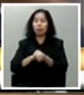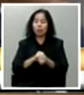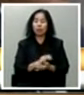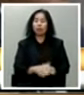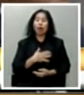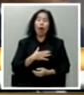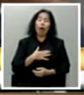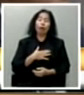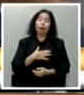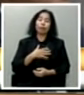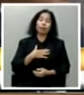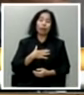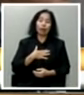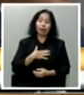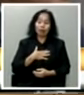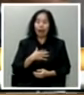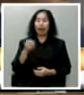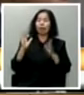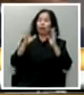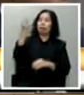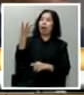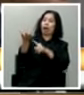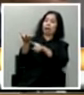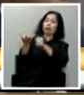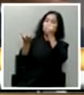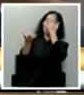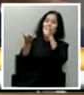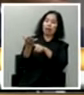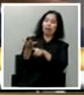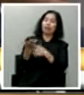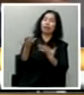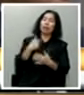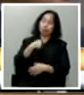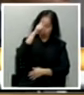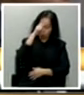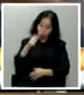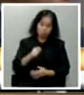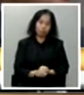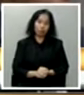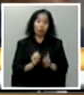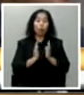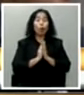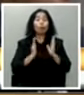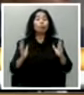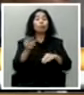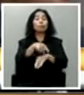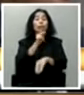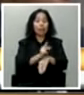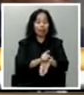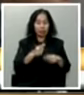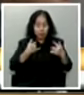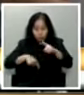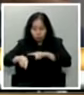ที่พวกผมจะใช้นะครับกลับเป็นฝ่ายเสียงข้างมากใช้ด้วยความเคารพท่านประธานครับผมขอบคุณประธานที่กรุณาไปพูดคุยไ